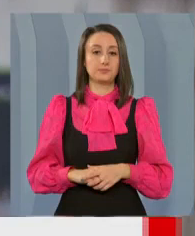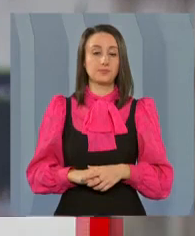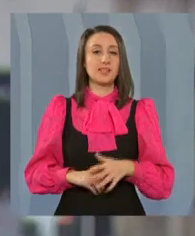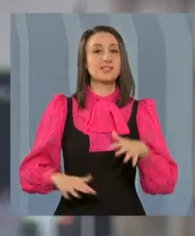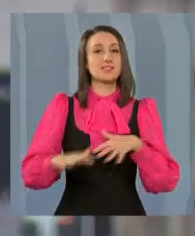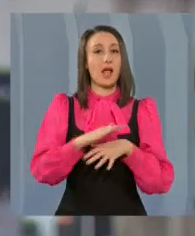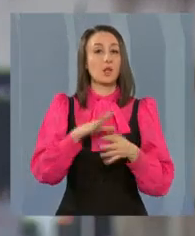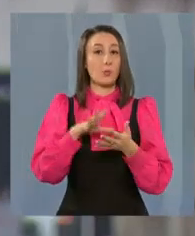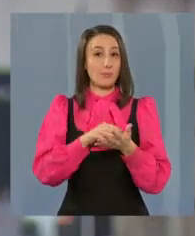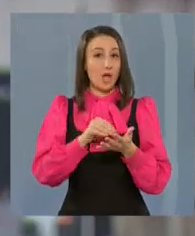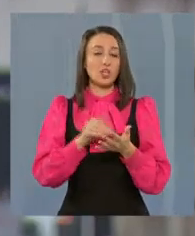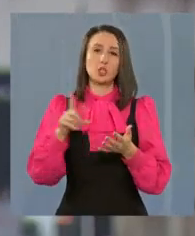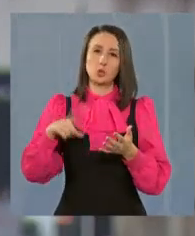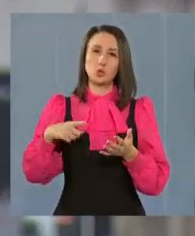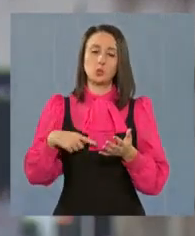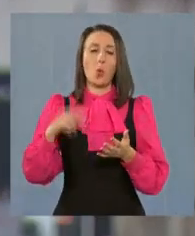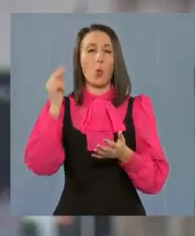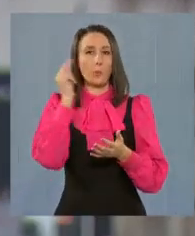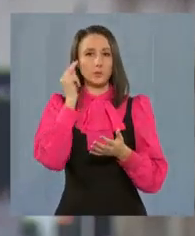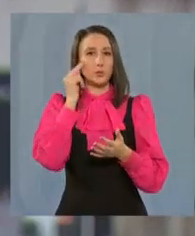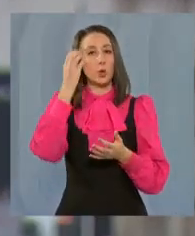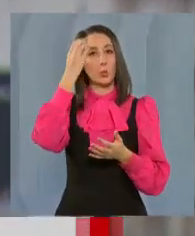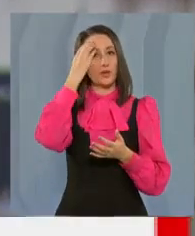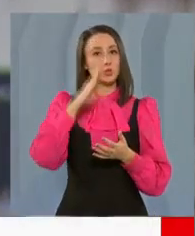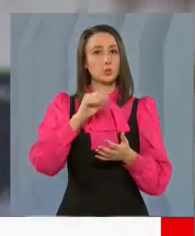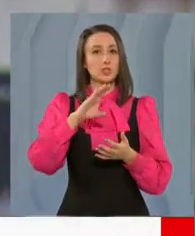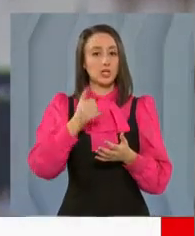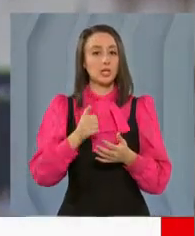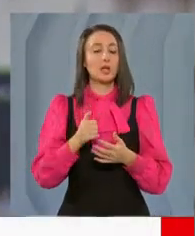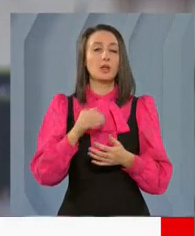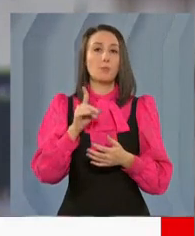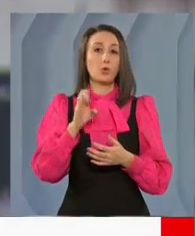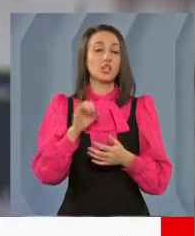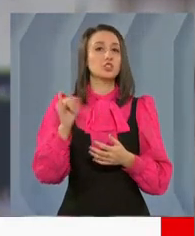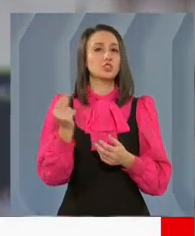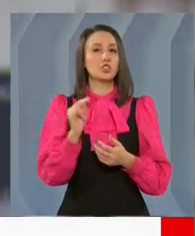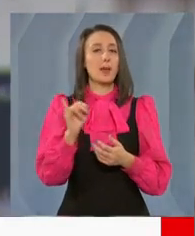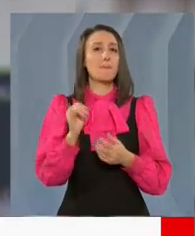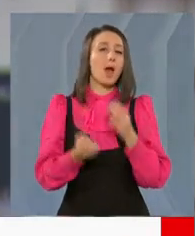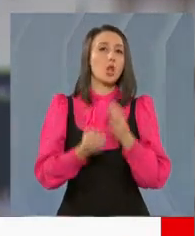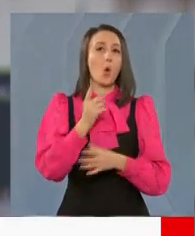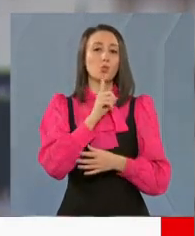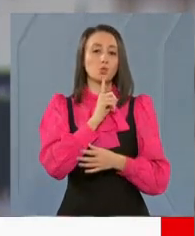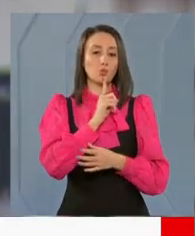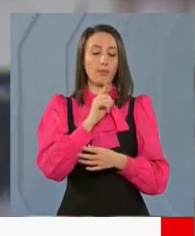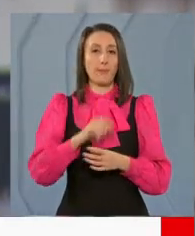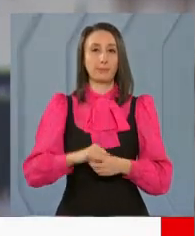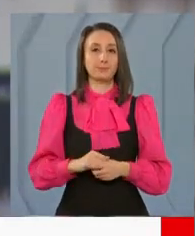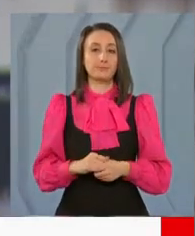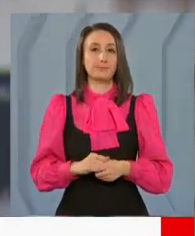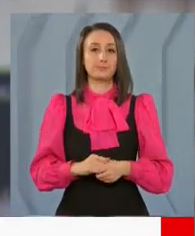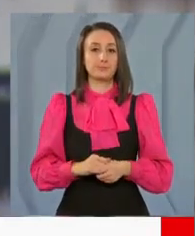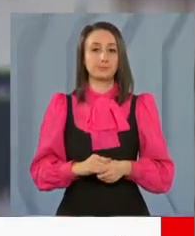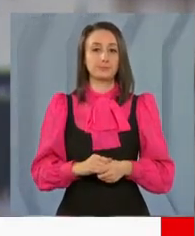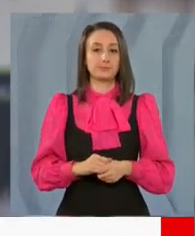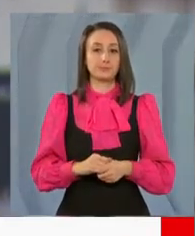scandalurile de plagiat sunt destul de comune în guvernul Ciucă Lucian Bode este deoarece mai nou nume din lista miniștrilor acuzații de